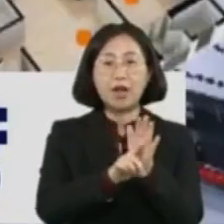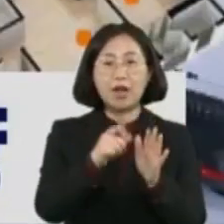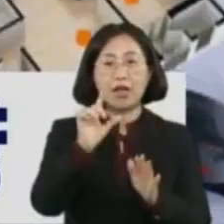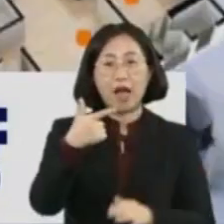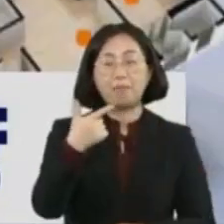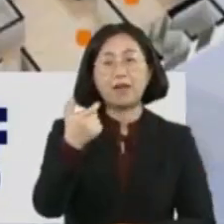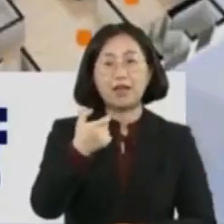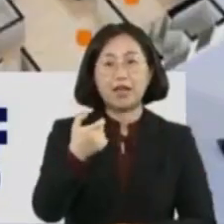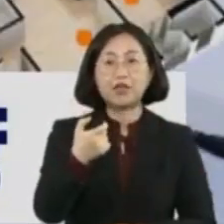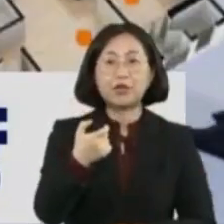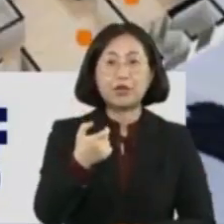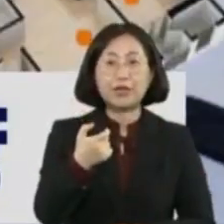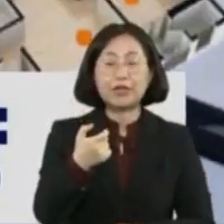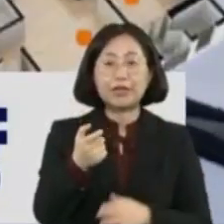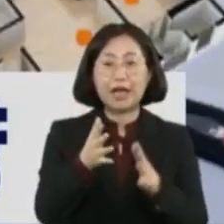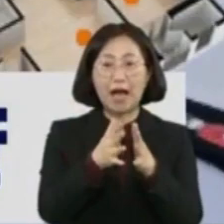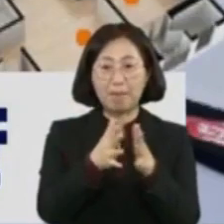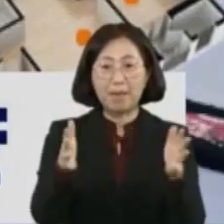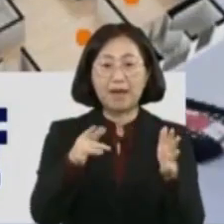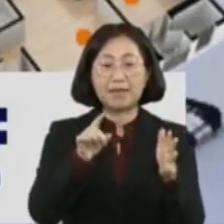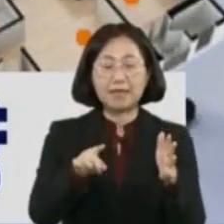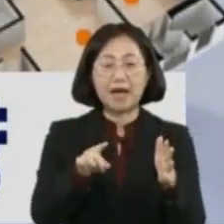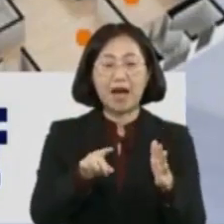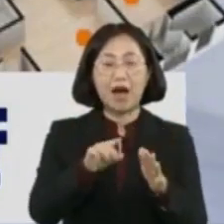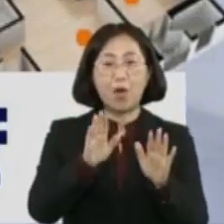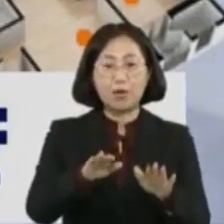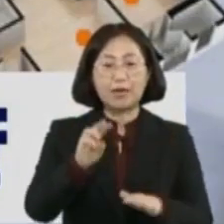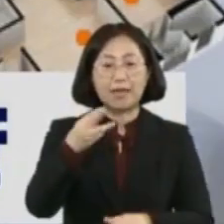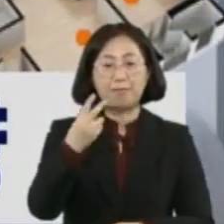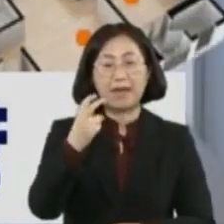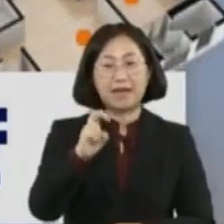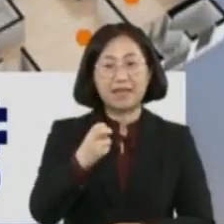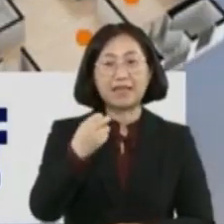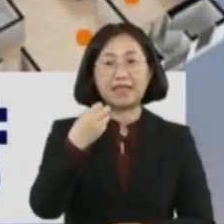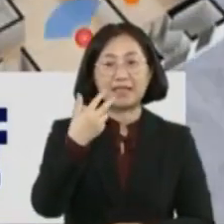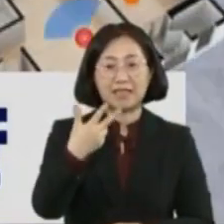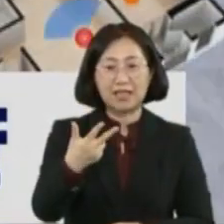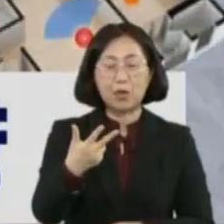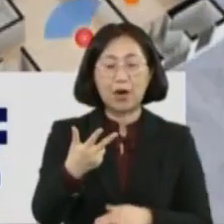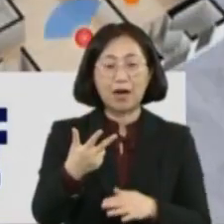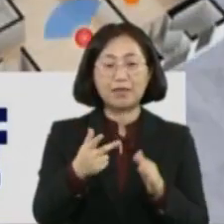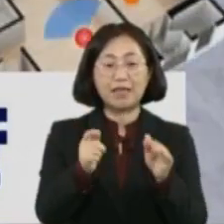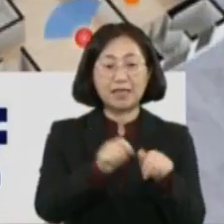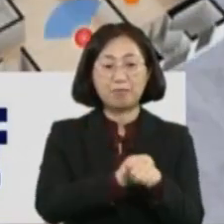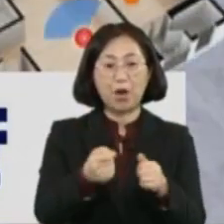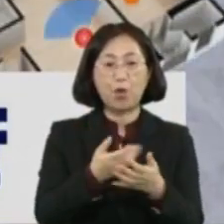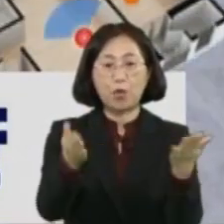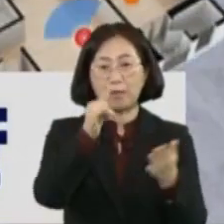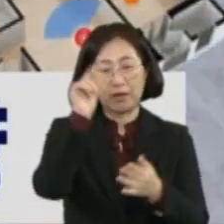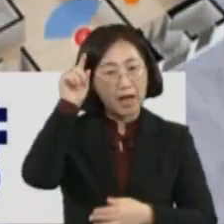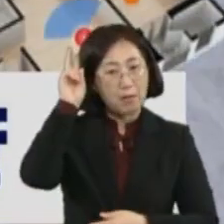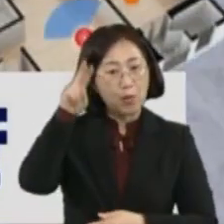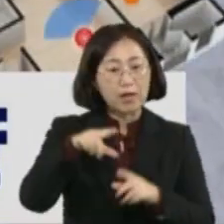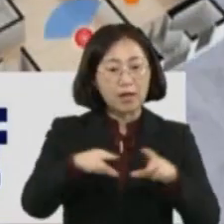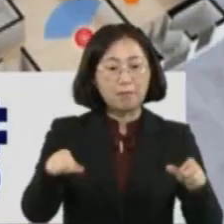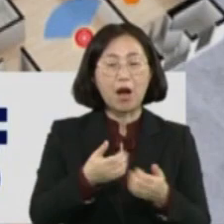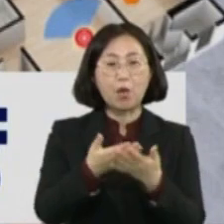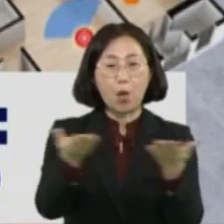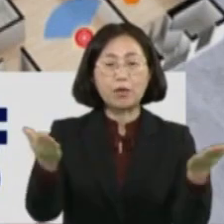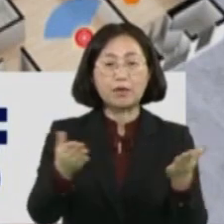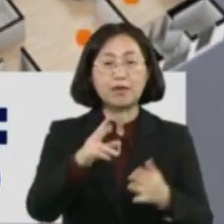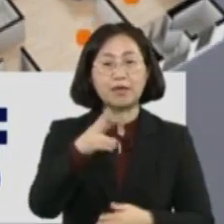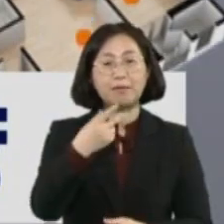660가구 규모의 엘리프 세종이 오늘 376가구의 특별공급을 시작으로 내일과 모레